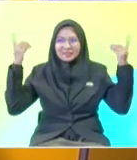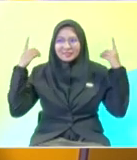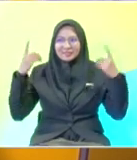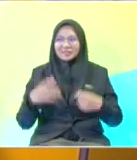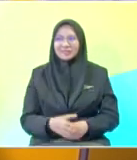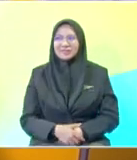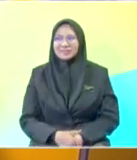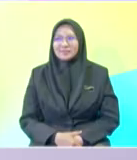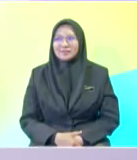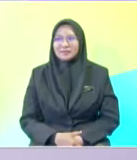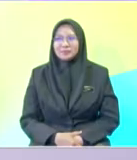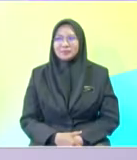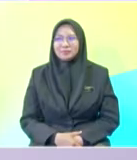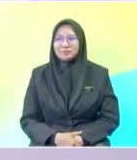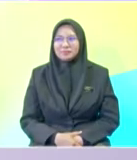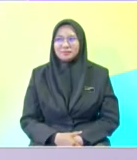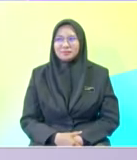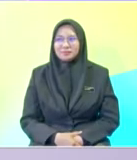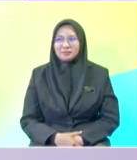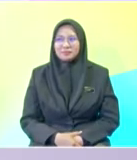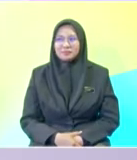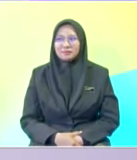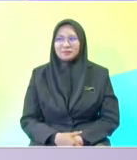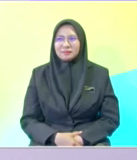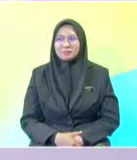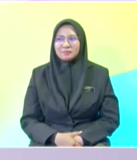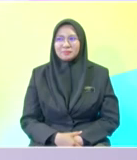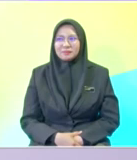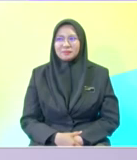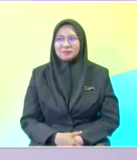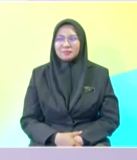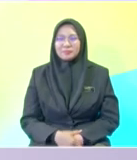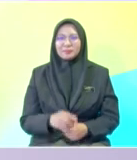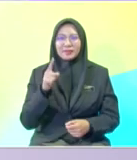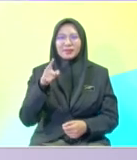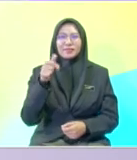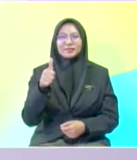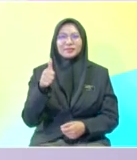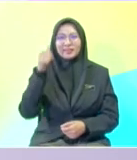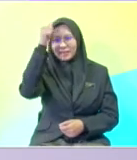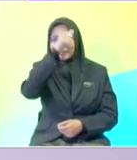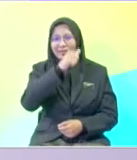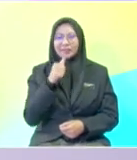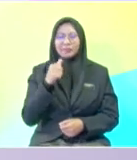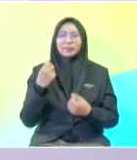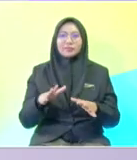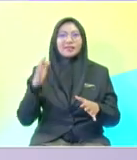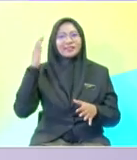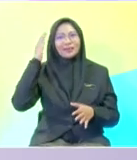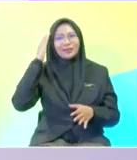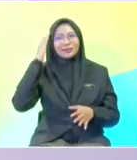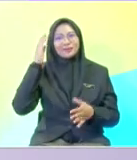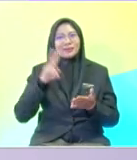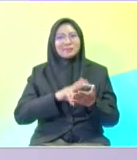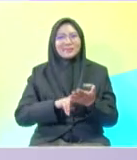memang sudah menguasai ya bacaan dengung dan tanpa dengung bacaan sakinah dan